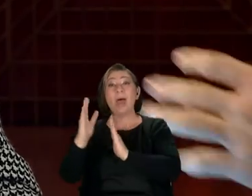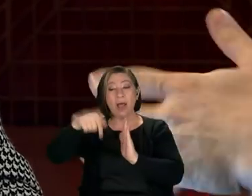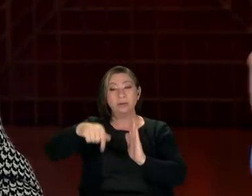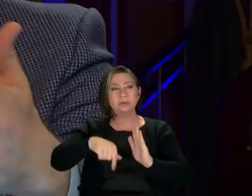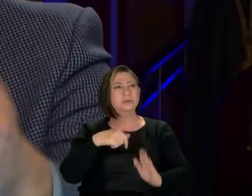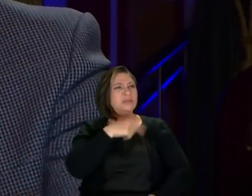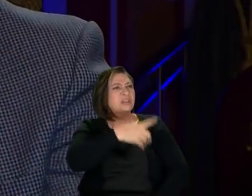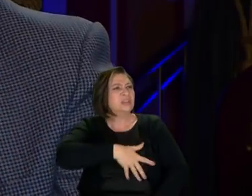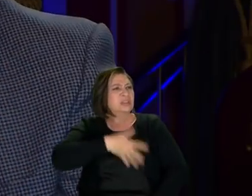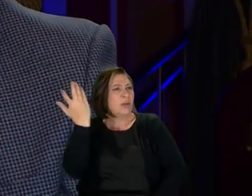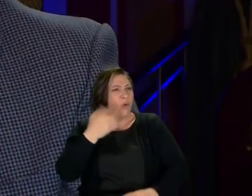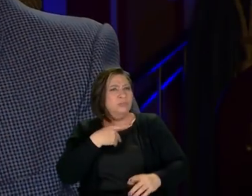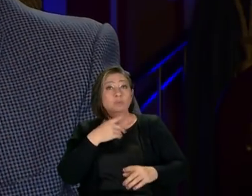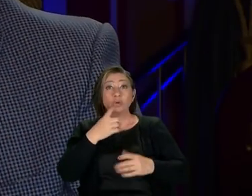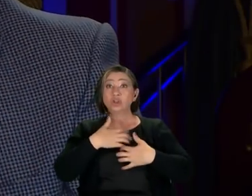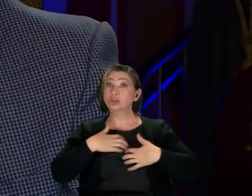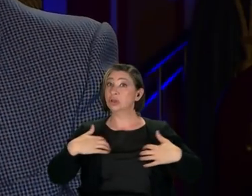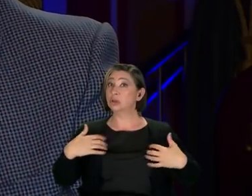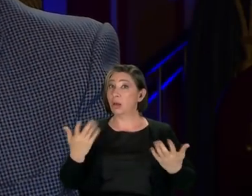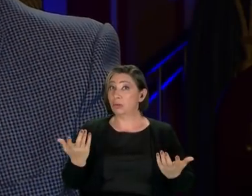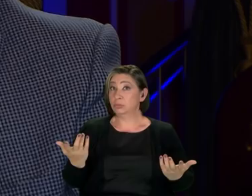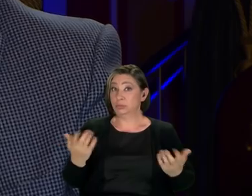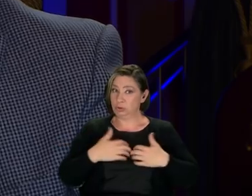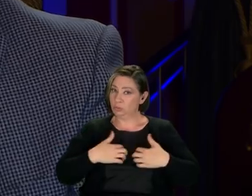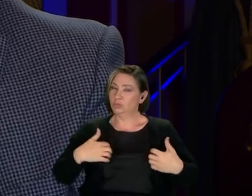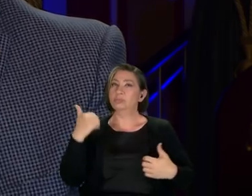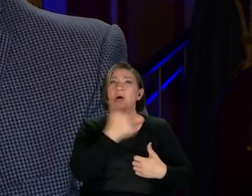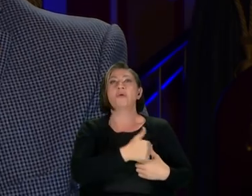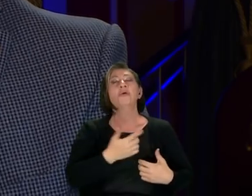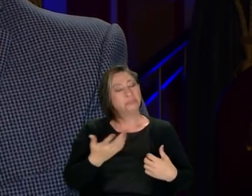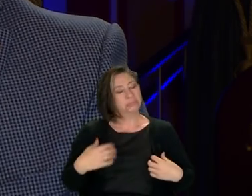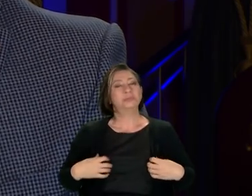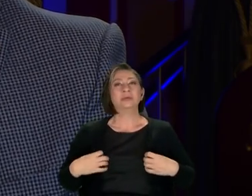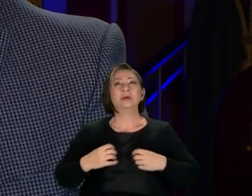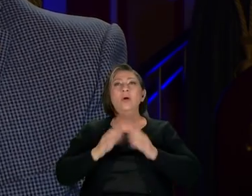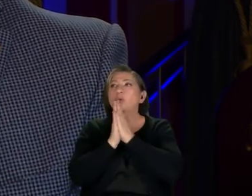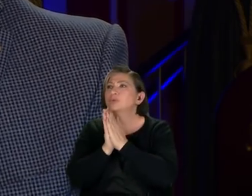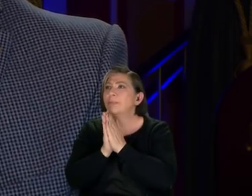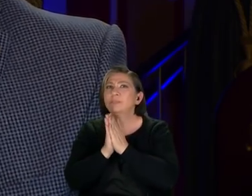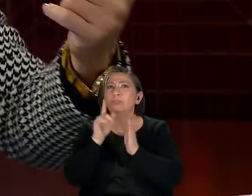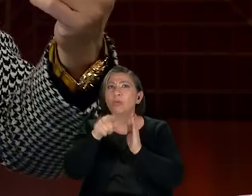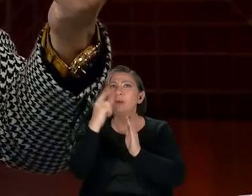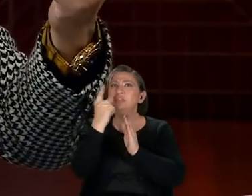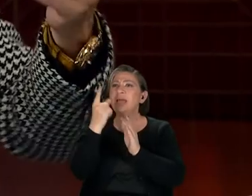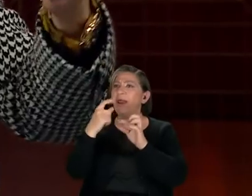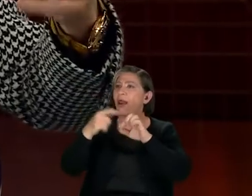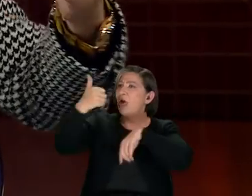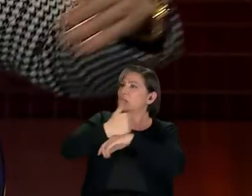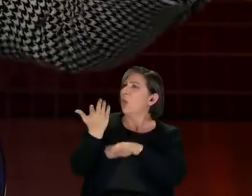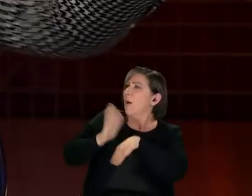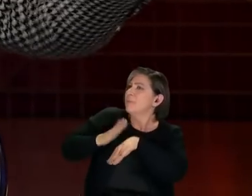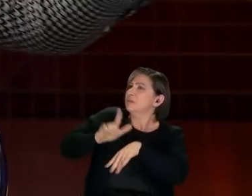dedi. Seni istemiyorum, beni protesto ama ediyor. Ama o da cesaret o. Tabii tabii yani, cesur rektörü, yani şeyde. Özür dilerim, böyle bir aşamada rektör ne yapabilir?